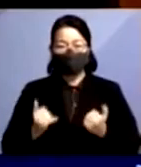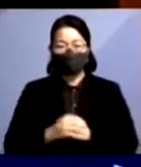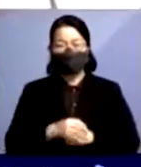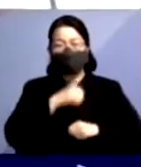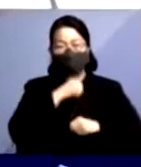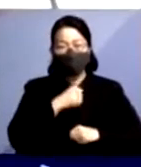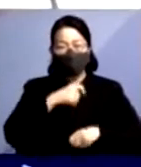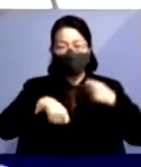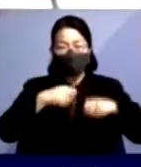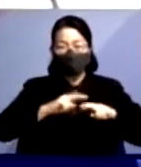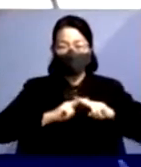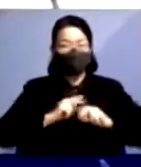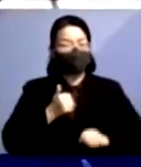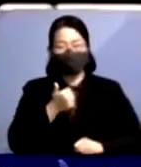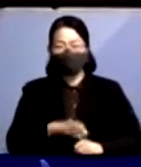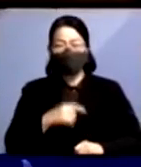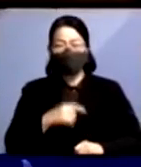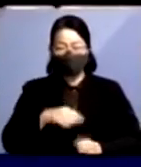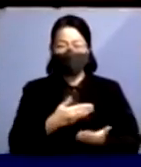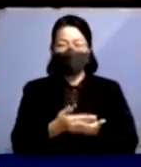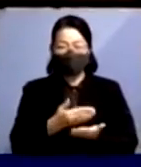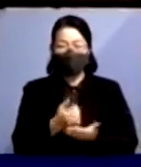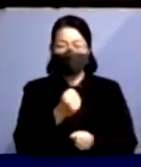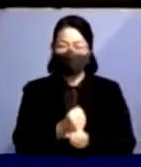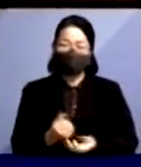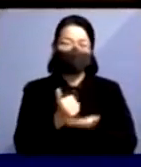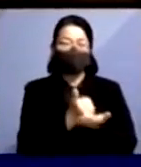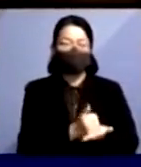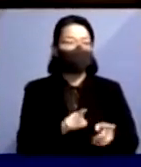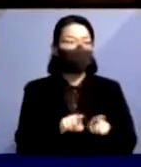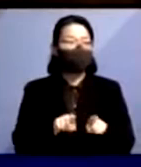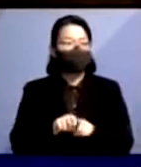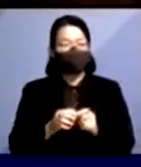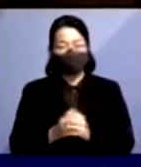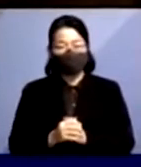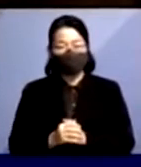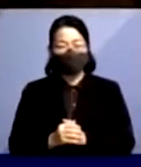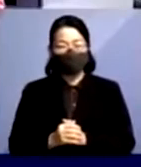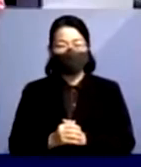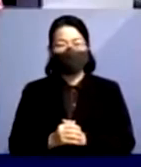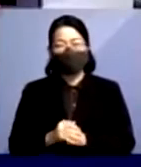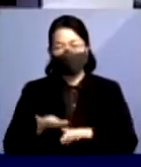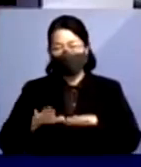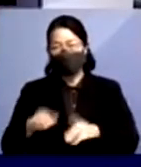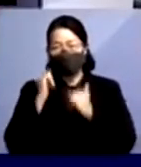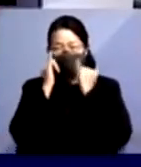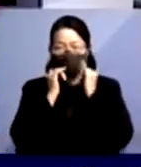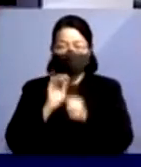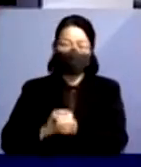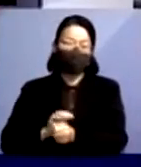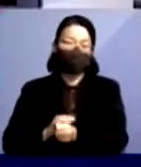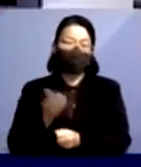แทนเนี่ยนะก็ตอนนี้ได้รับการช่วยเหลือกันเรียบร้อยแล้วนะคะท ั้ งในทางด้านของเด็กด้วยแล้วก็ผู้ปกครองด้วย เป็นการให้ความช่วยเห